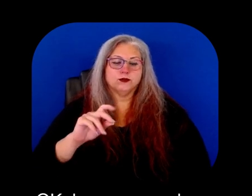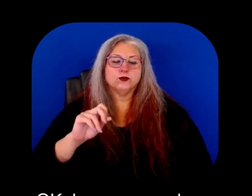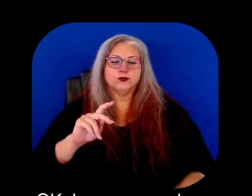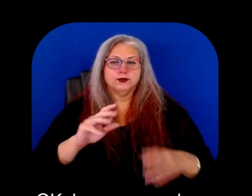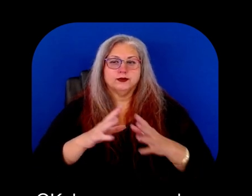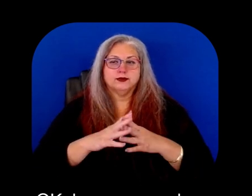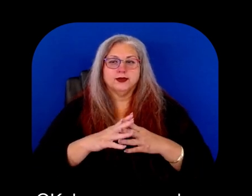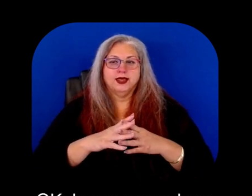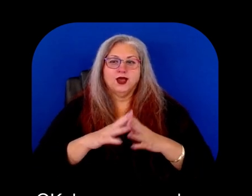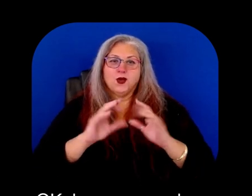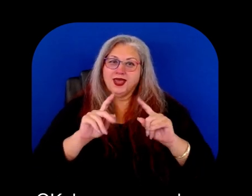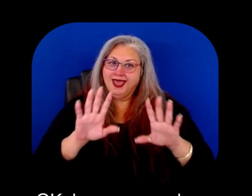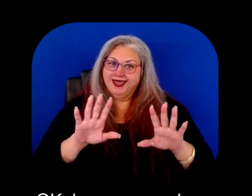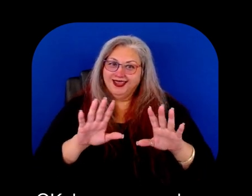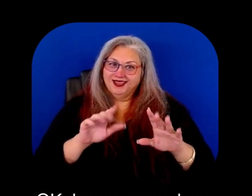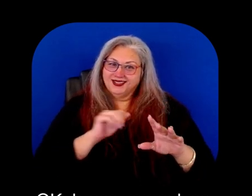اوكي brace yourselves.